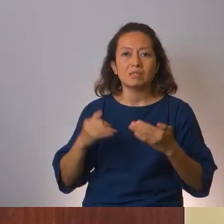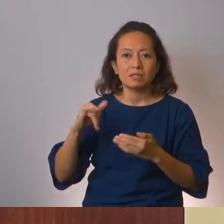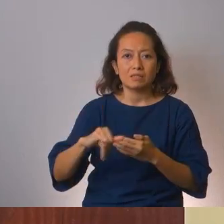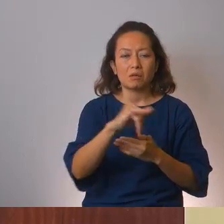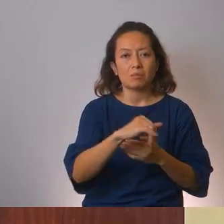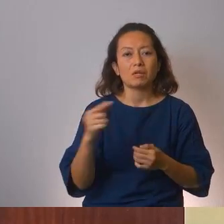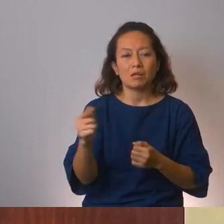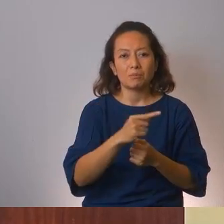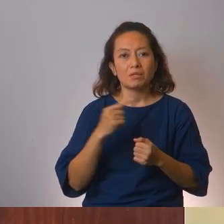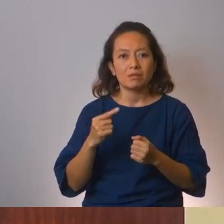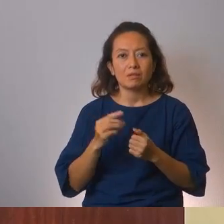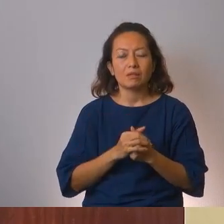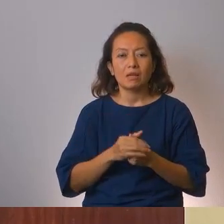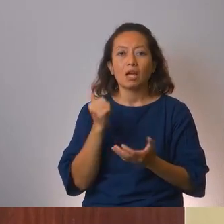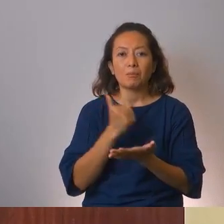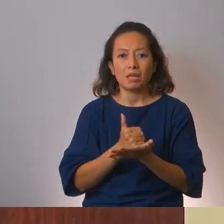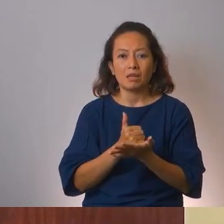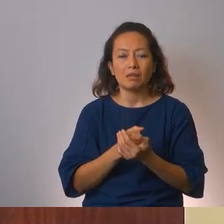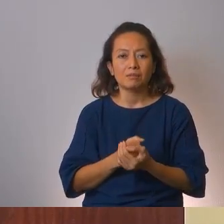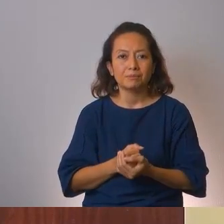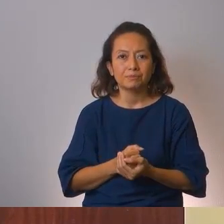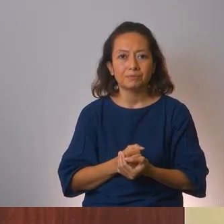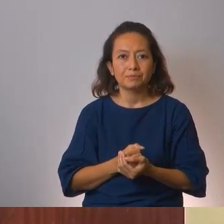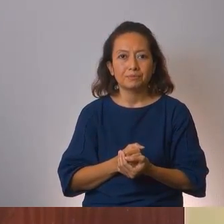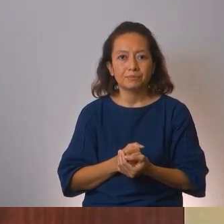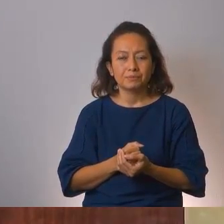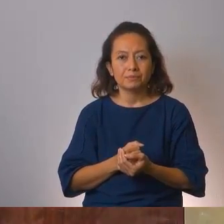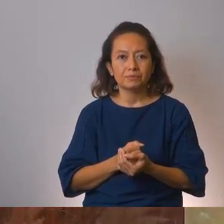kami. Amin.